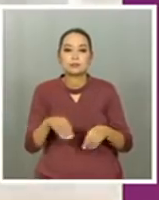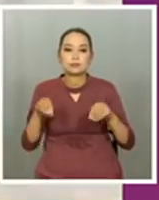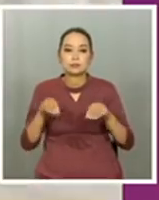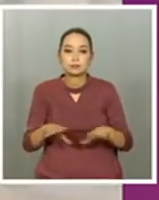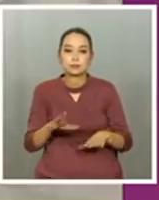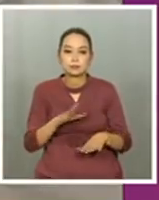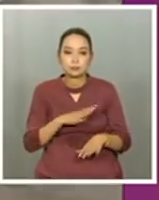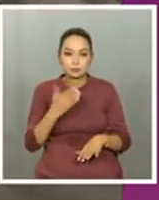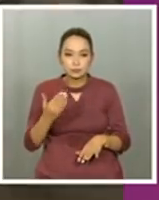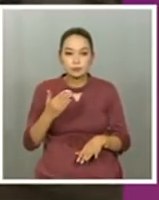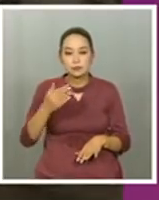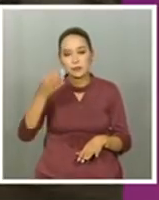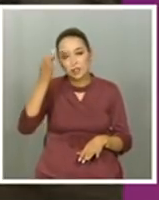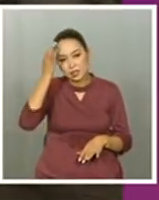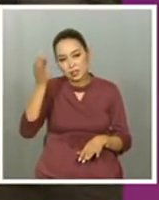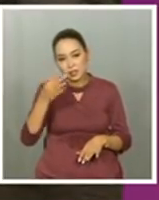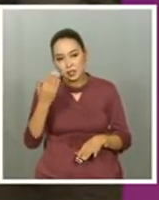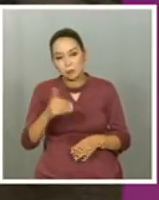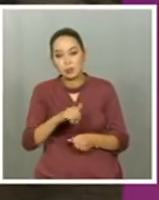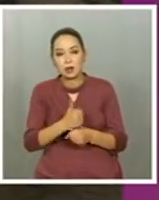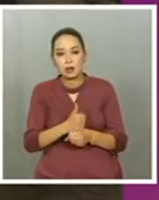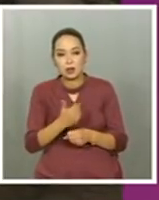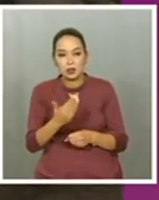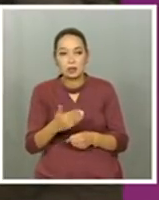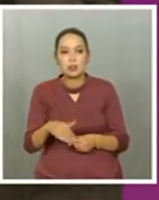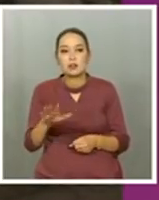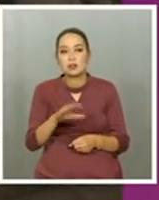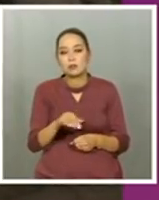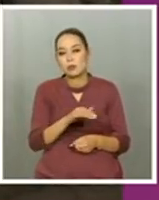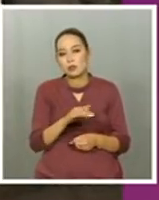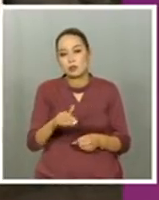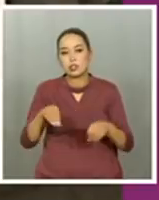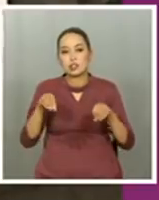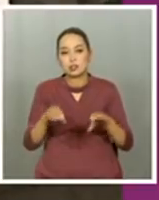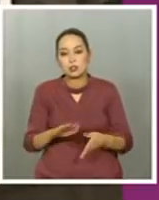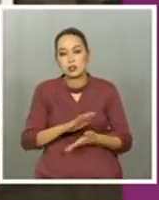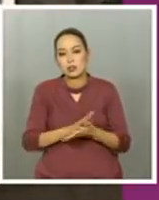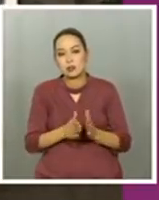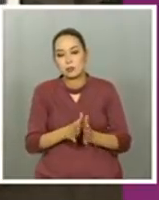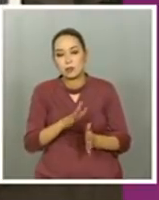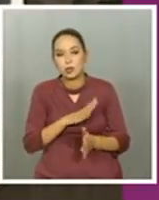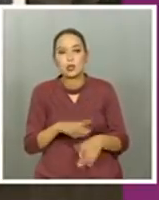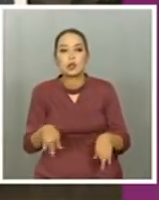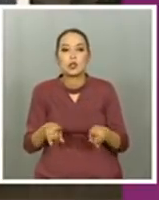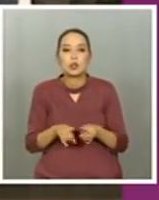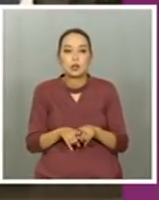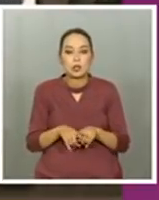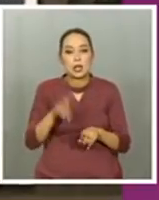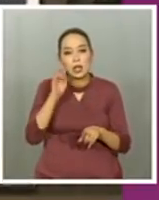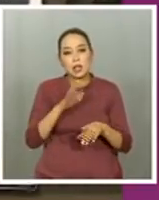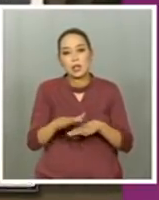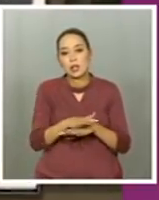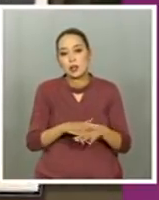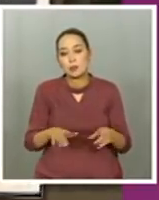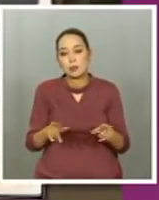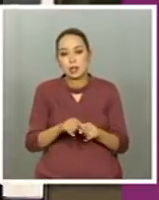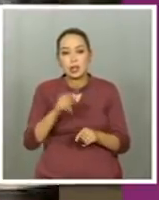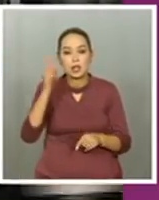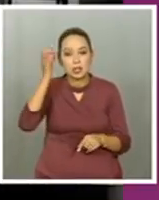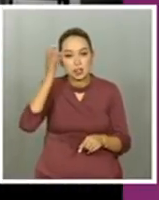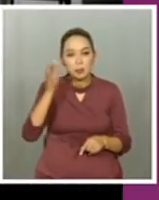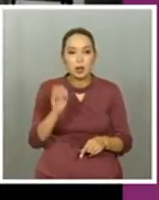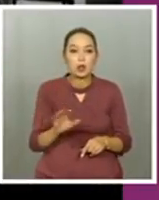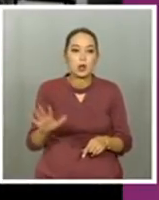Олар Германияның батыс шекараларына ешкім тиіспейді деп шешеді. Сөйтіп, шиеленіс бәсеңдеп, Германия Еуропа